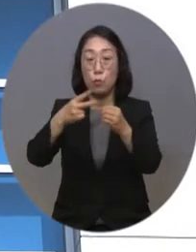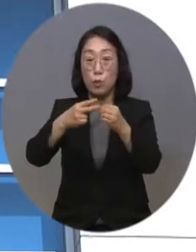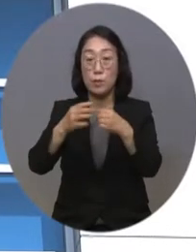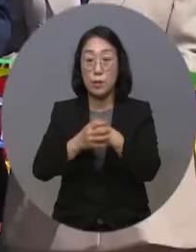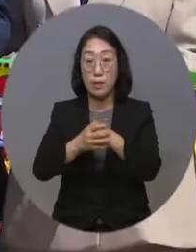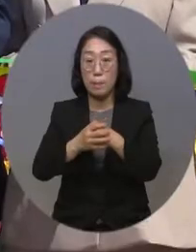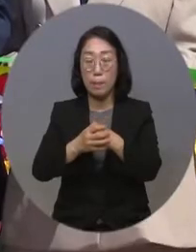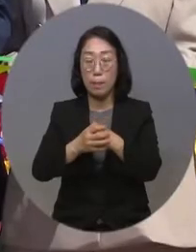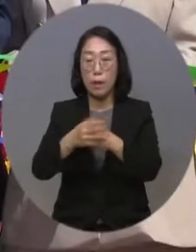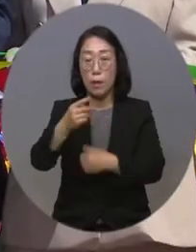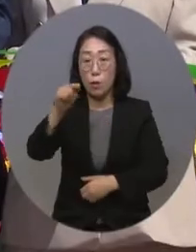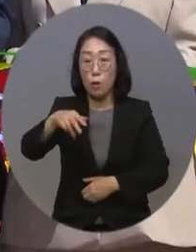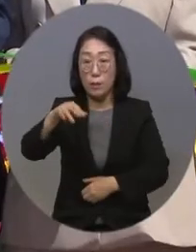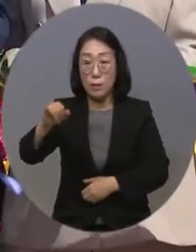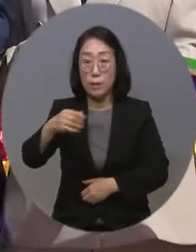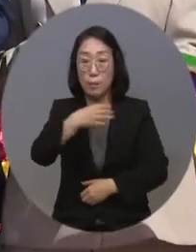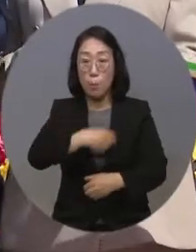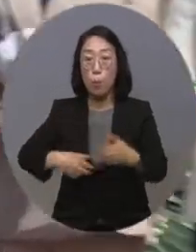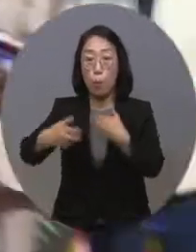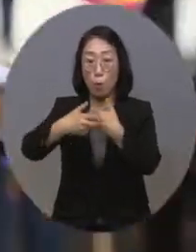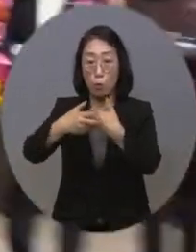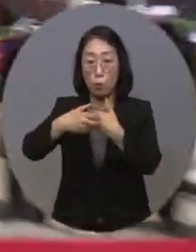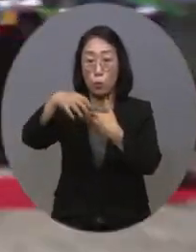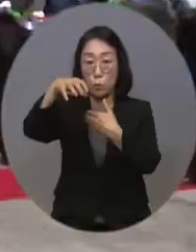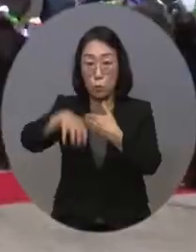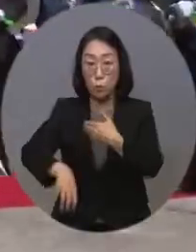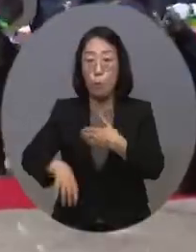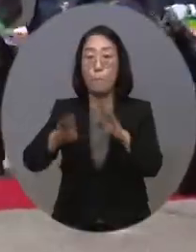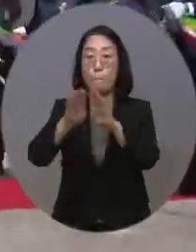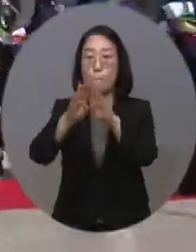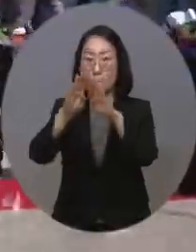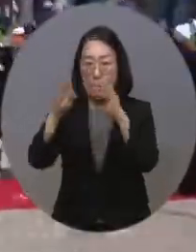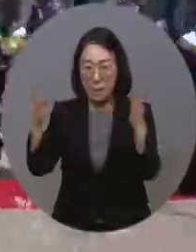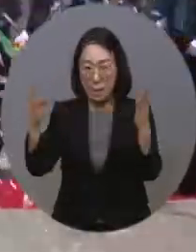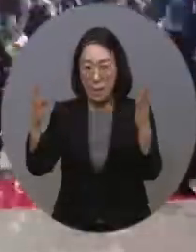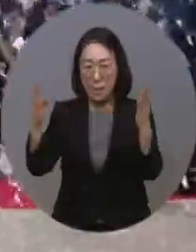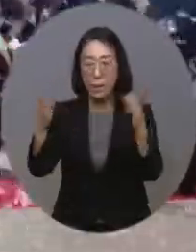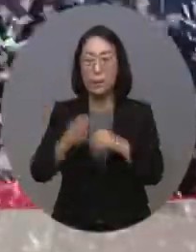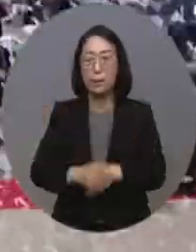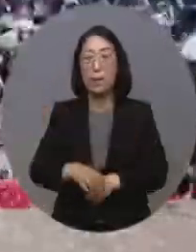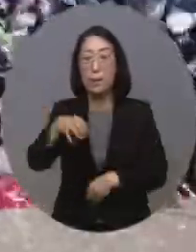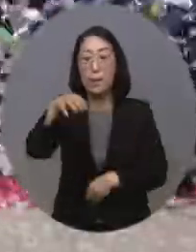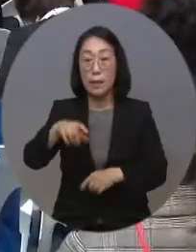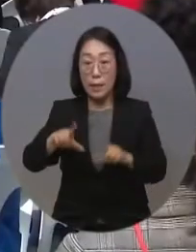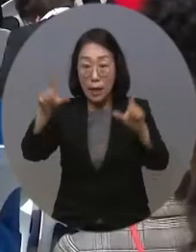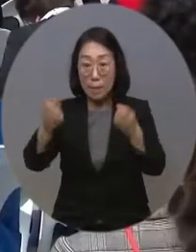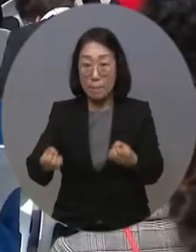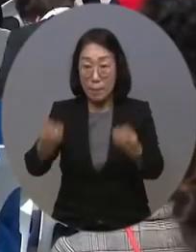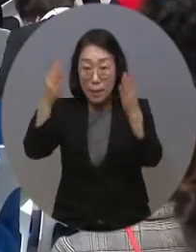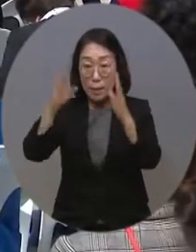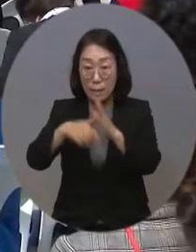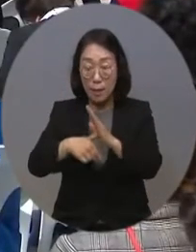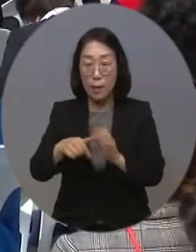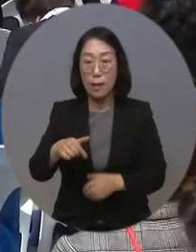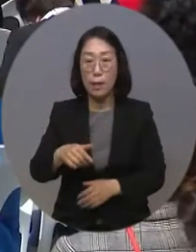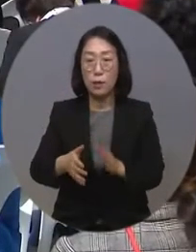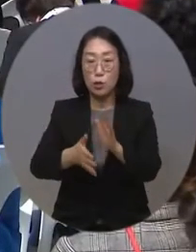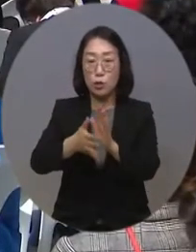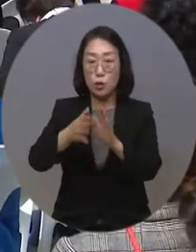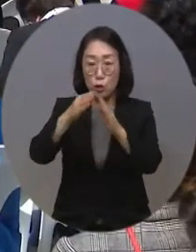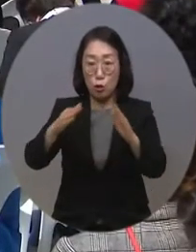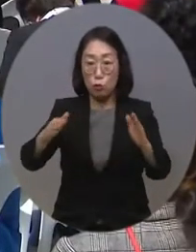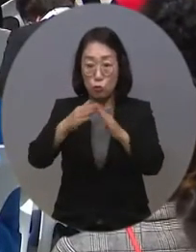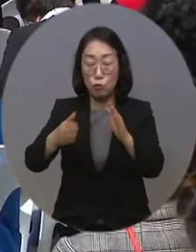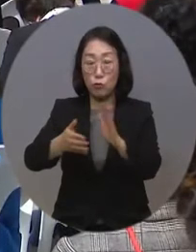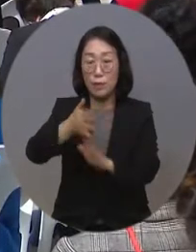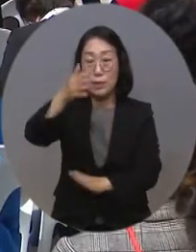거점인 덕진보건소를 지난 29일 개소했습니다. 이날 개소식에는 김승수 전주시장,